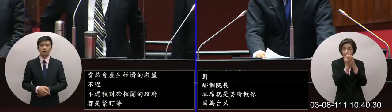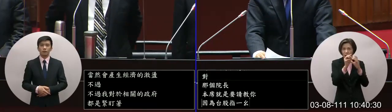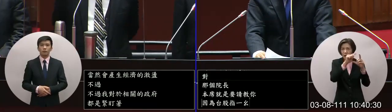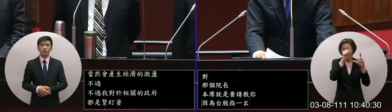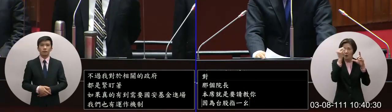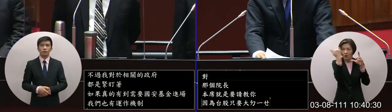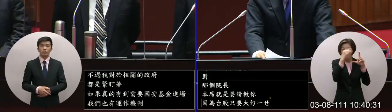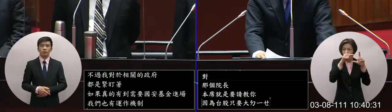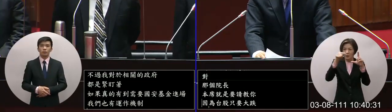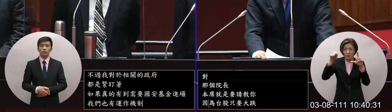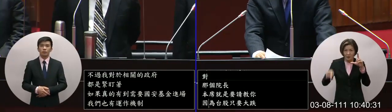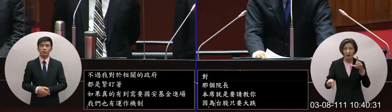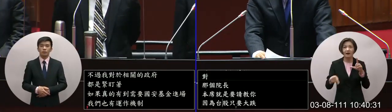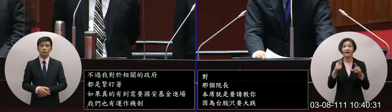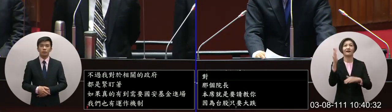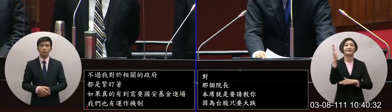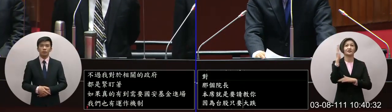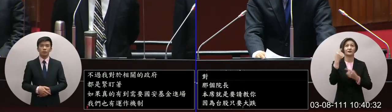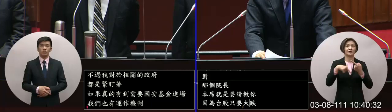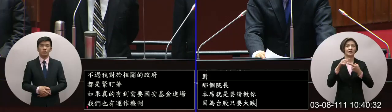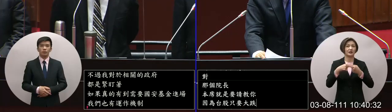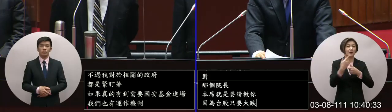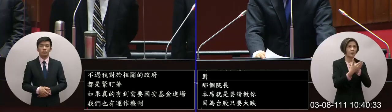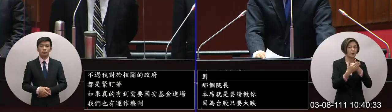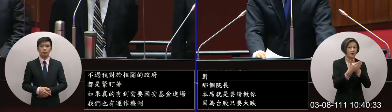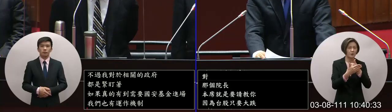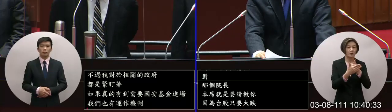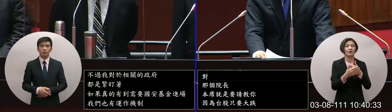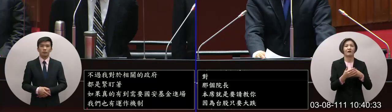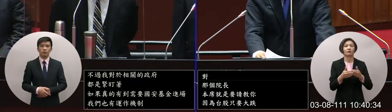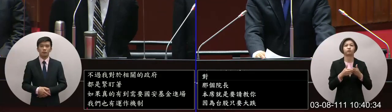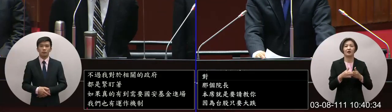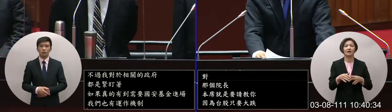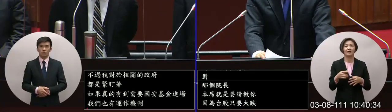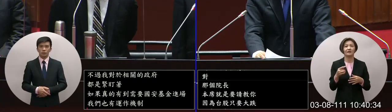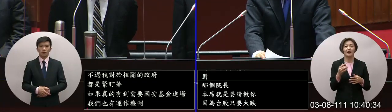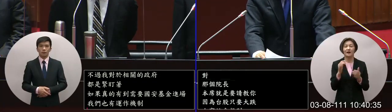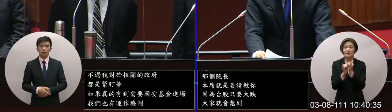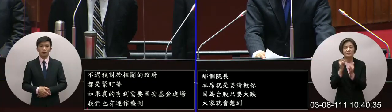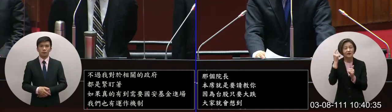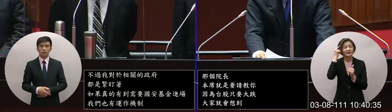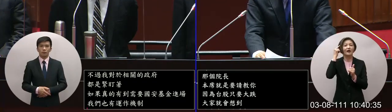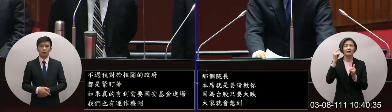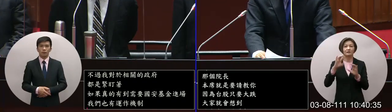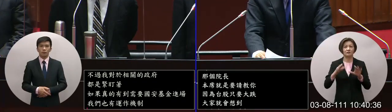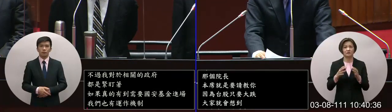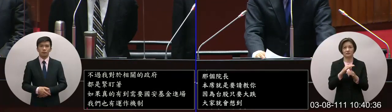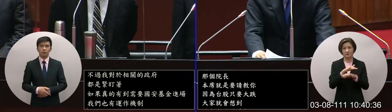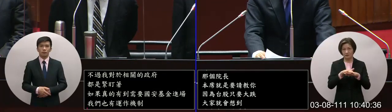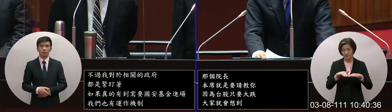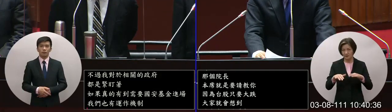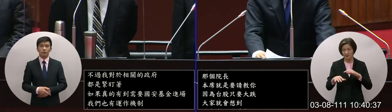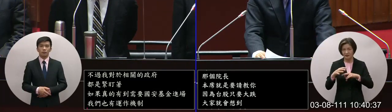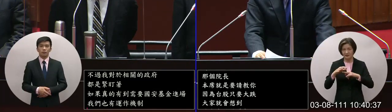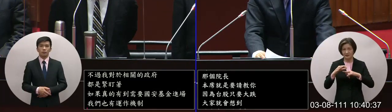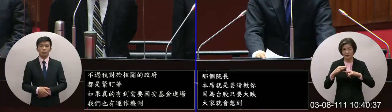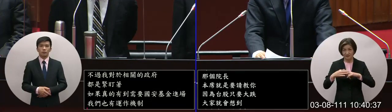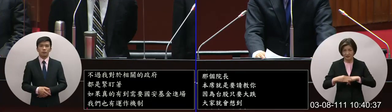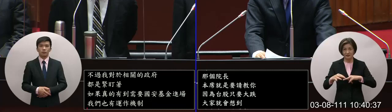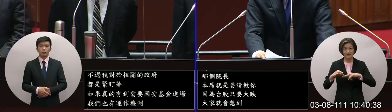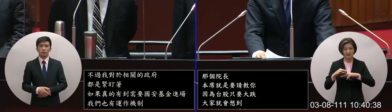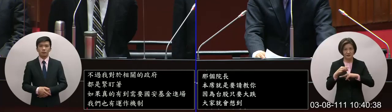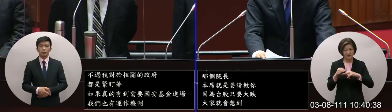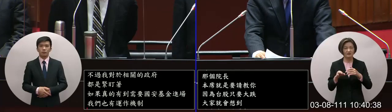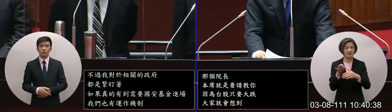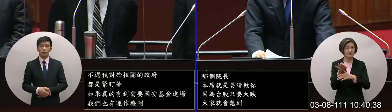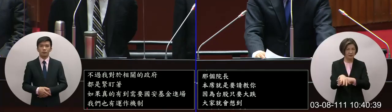府啊应该要去护盘，那提到政府护盘，当然就想到国安基金的进场嘛。哦，那在过去进场的条件